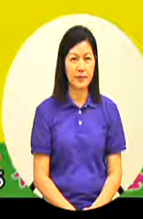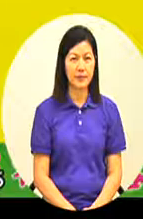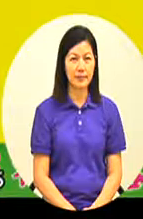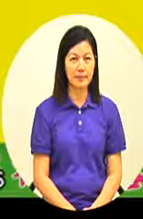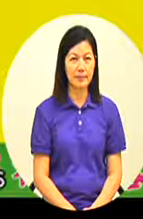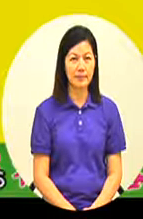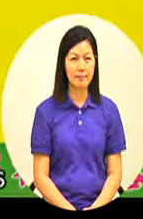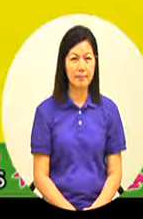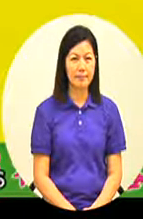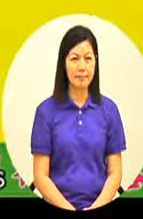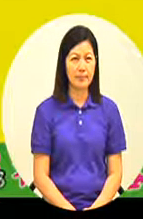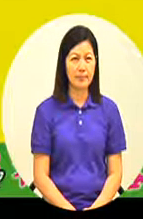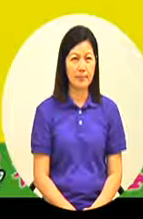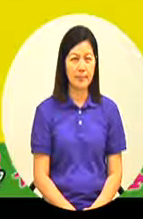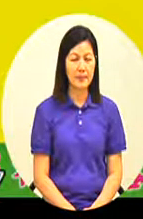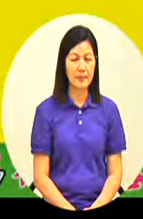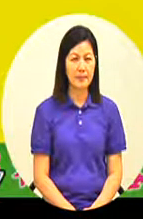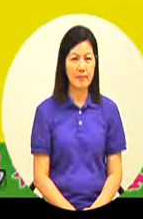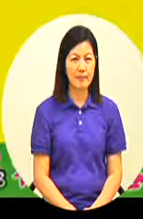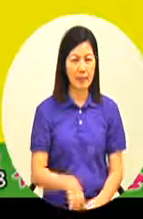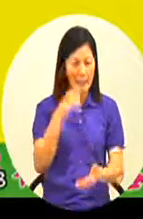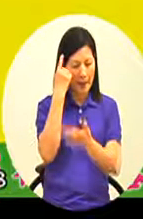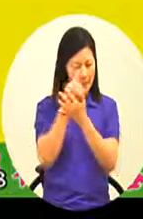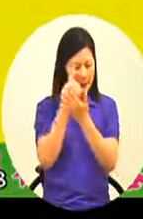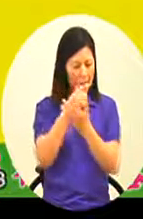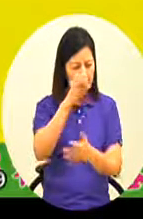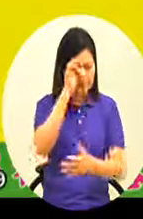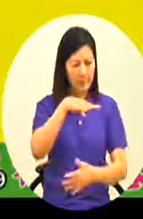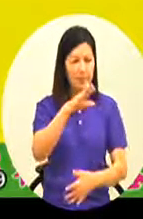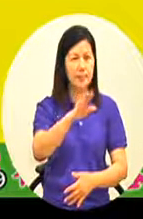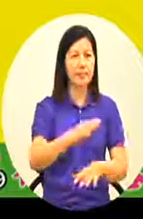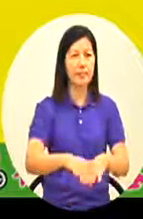这也都是我们每天都看得到的，